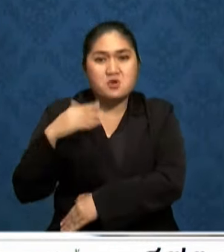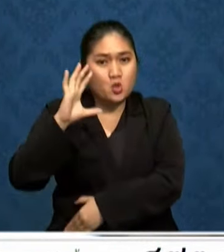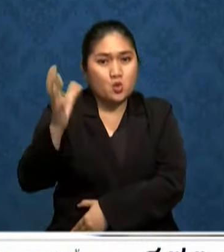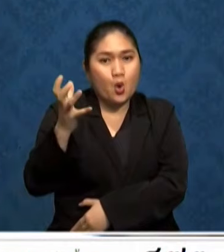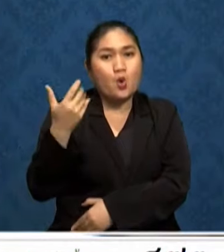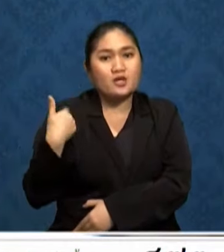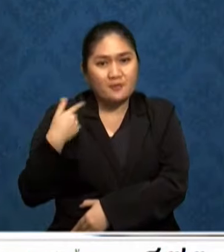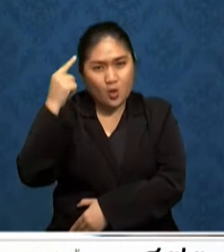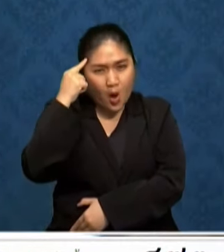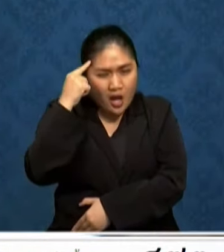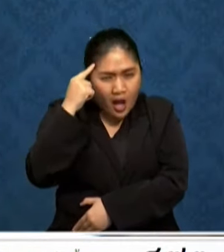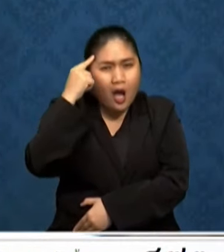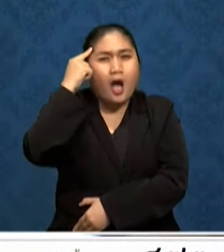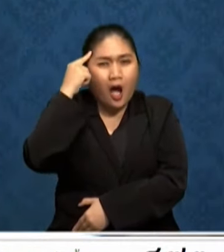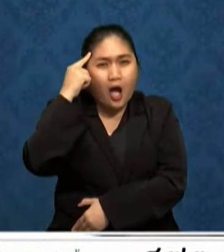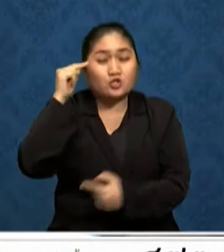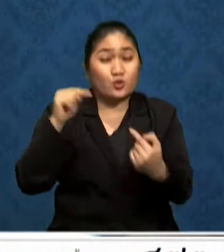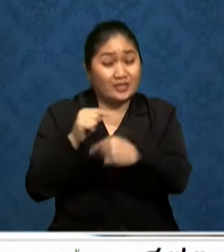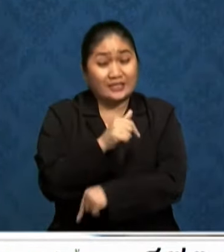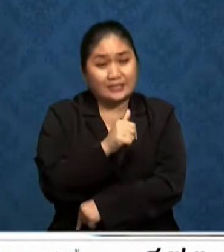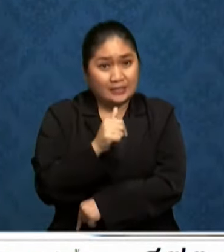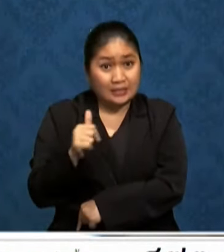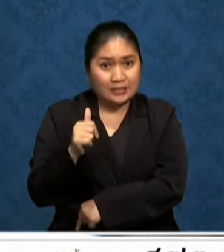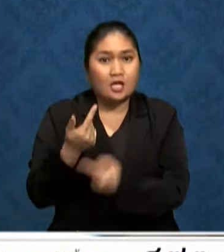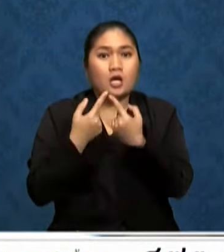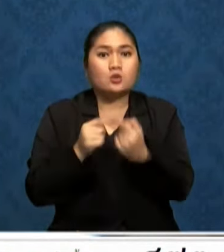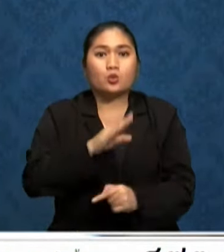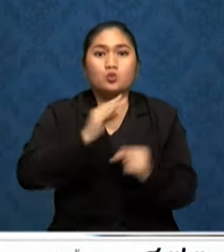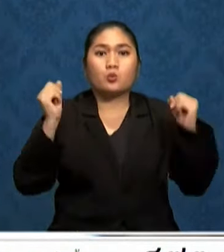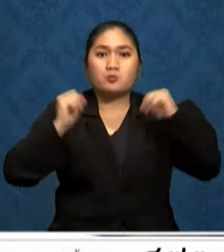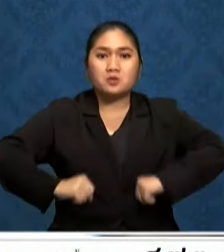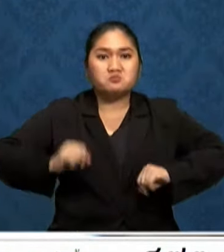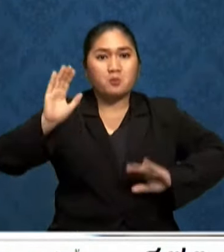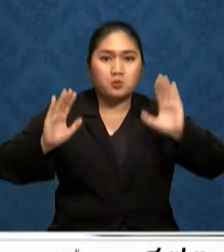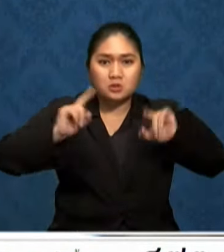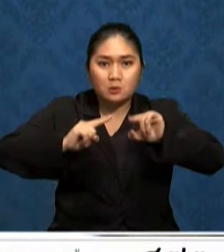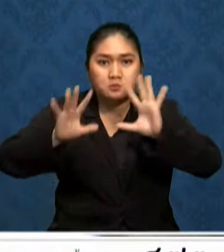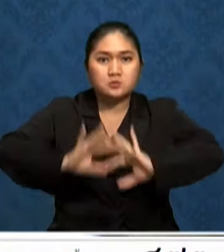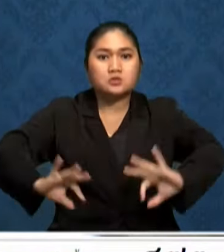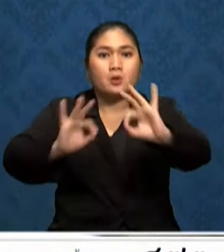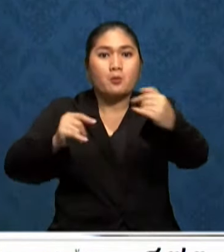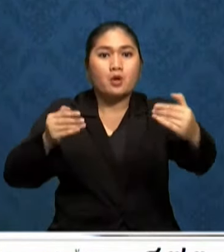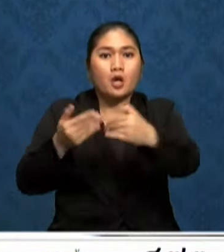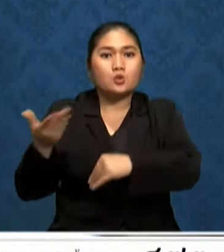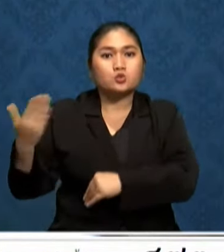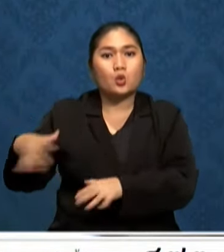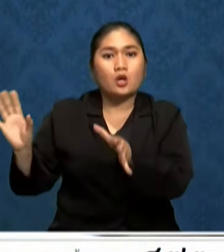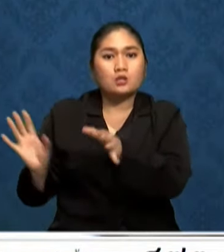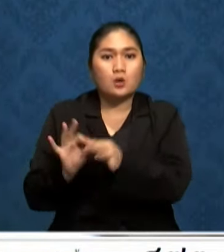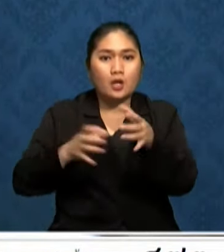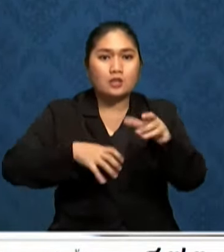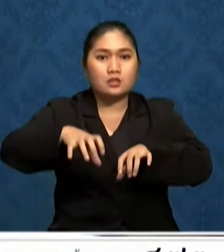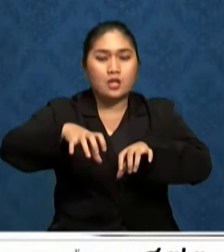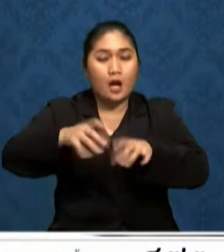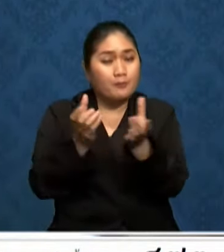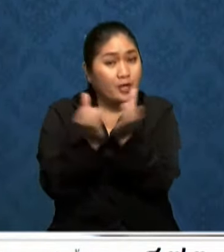ะกเป็กรฤิกาทถูกคล luxurious ด้เจธนาที่ดีครับในเมอประชาหมติเป็เรื่ที่มีความสำคัญโดยเฉาะปชาหมติเกี่วกับการแก้ไข